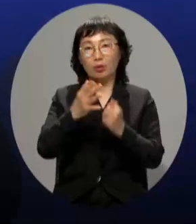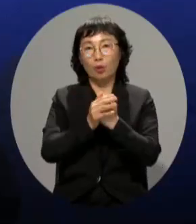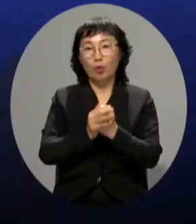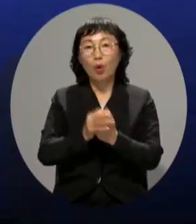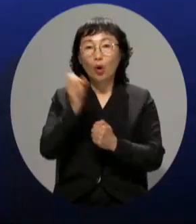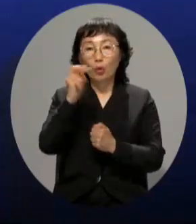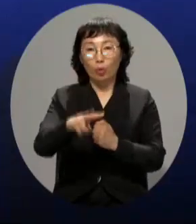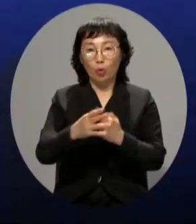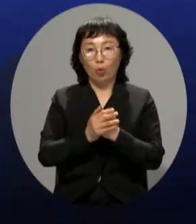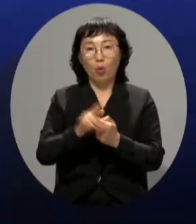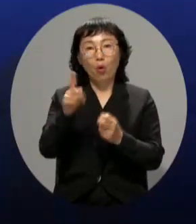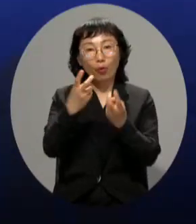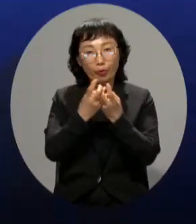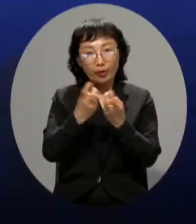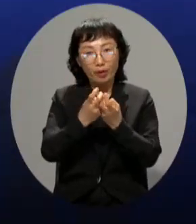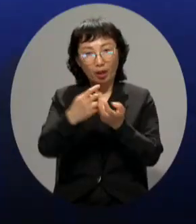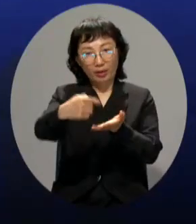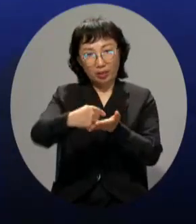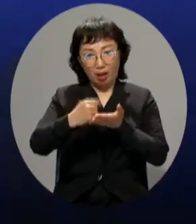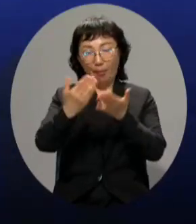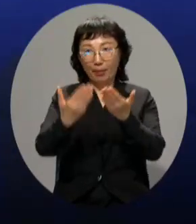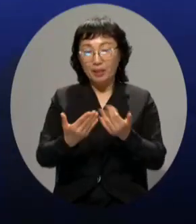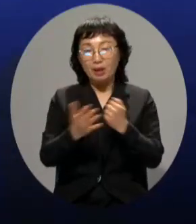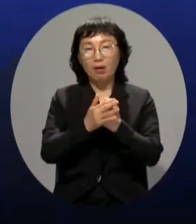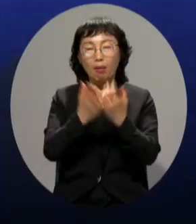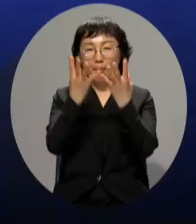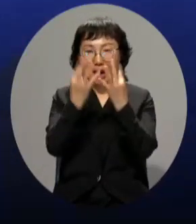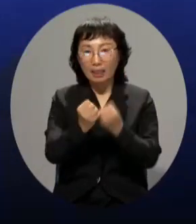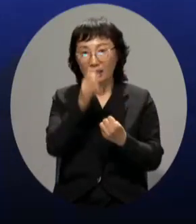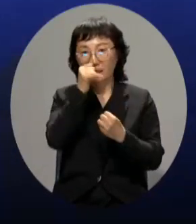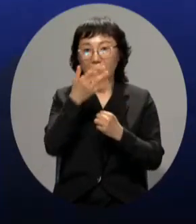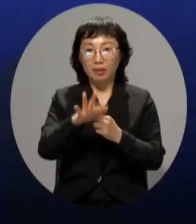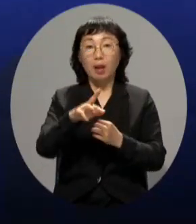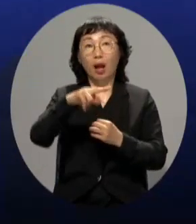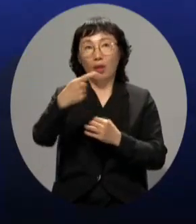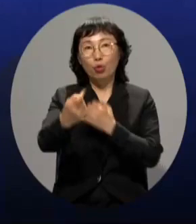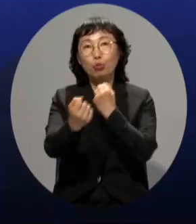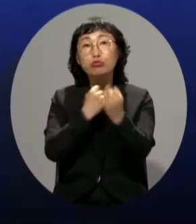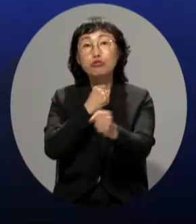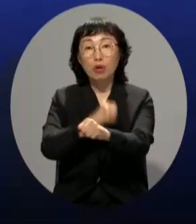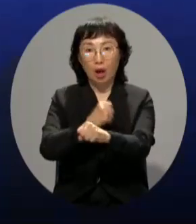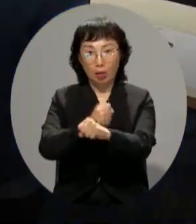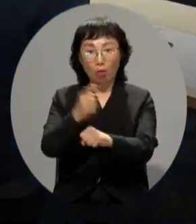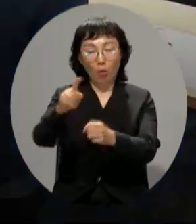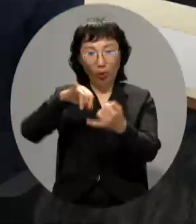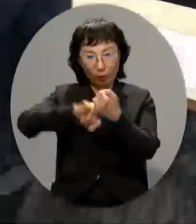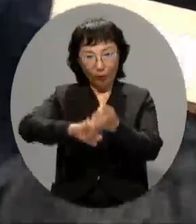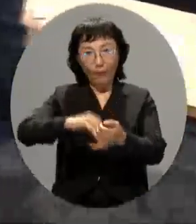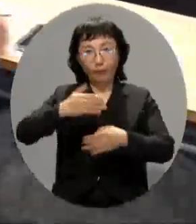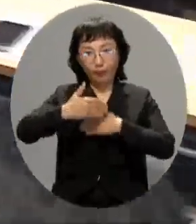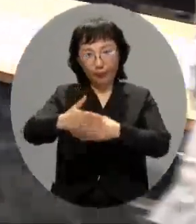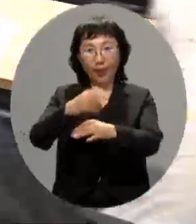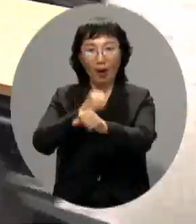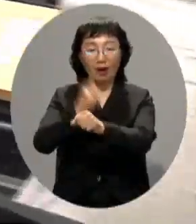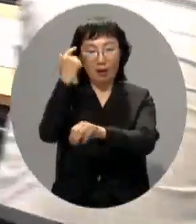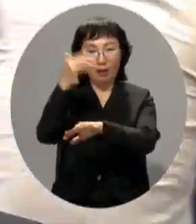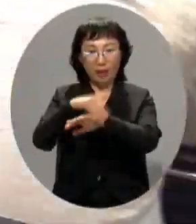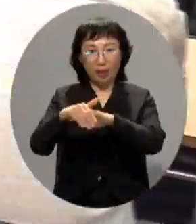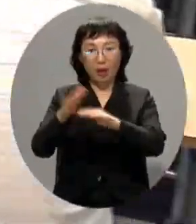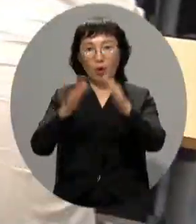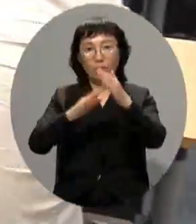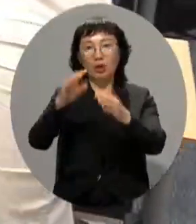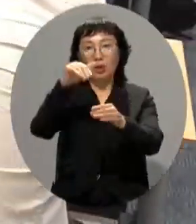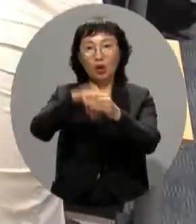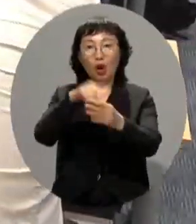업체의 어떤 제안도 받아야 되고 굉장히 많은데 그럼에도 불구하고 그거는 갈 겁니다. 공직선거법 위반